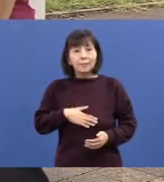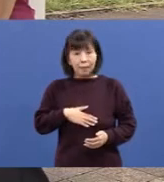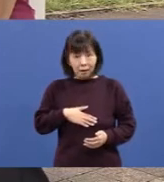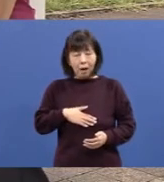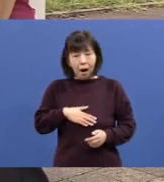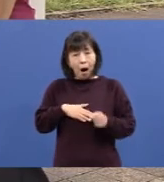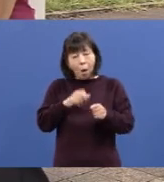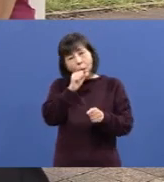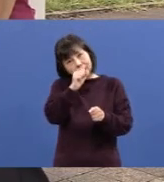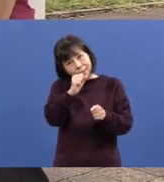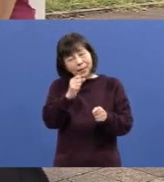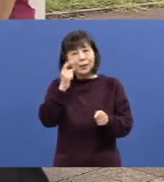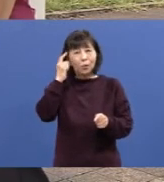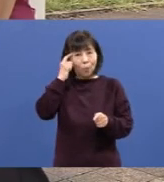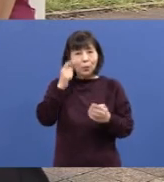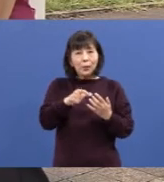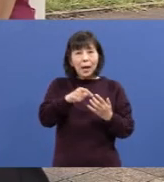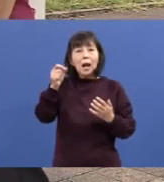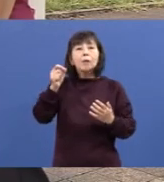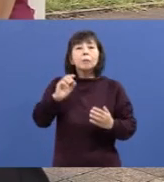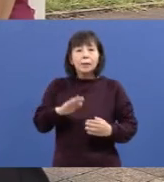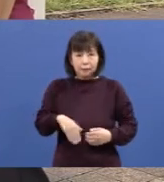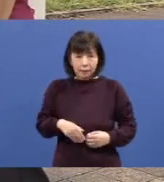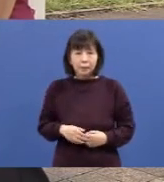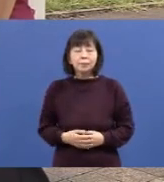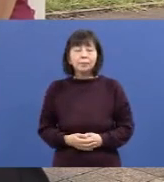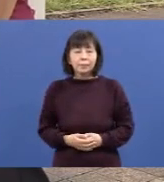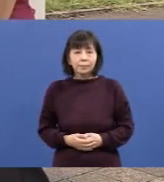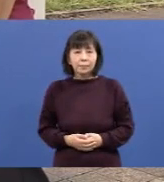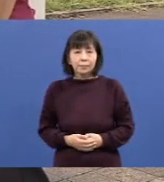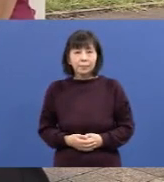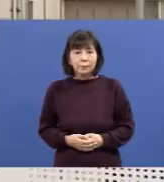知って、この仕事に就こうと思いました。